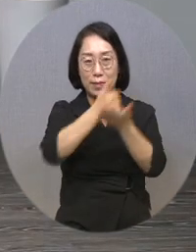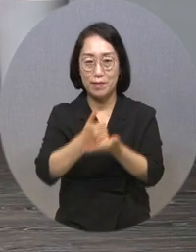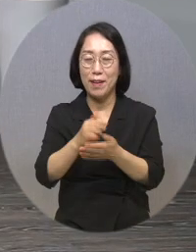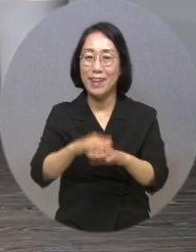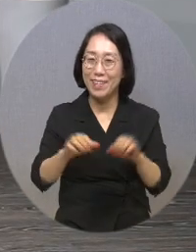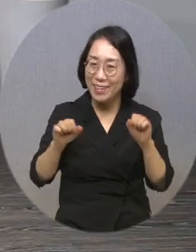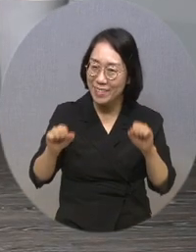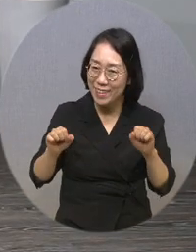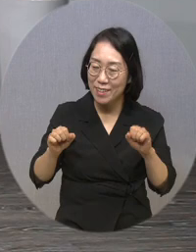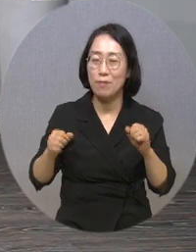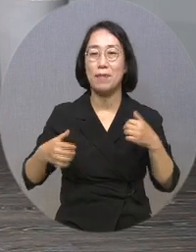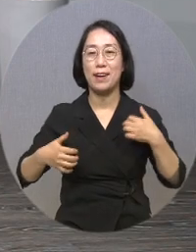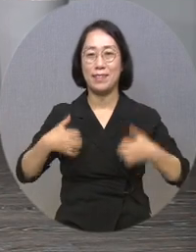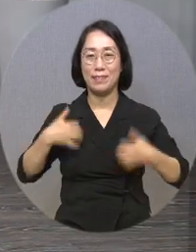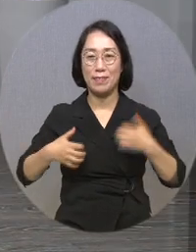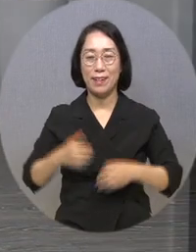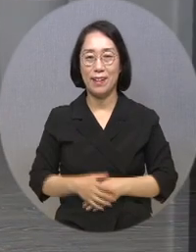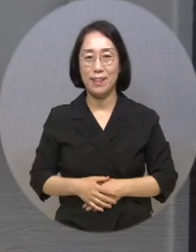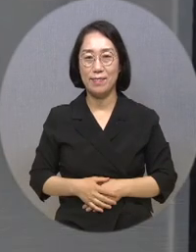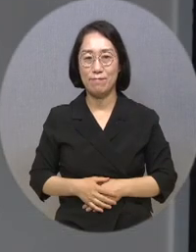안녕하세요. 반갑습니다. 네.